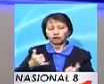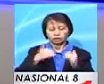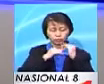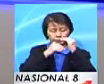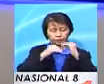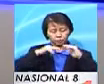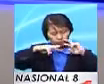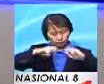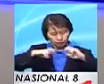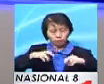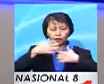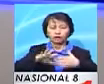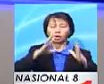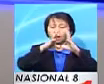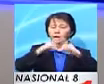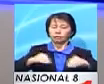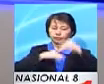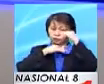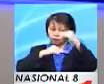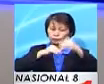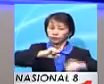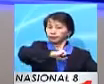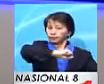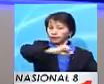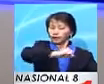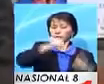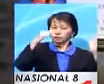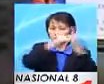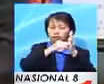peringkat kajian setelah habis tempoh bantahan.